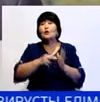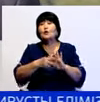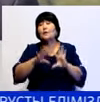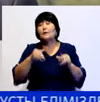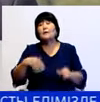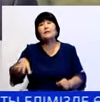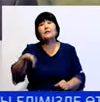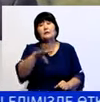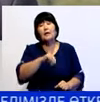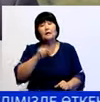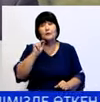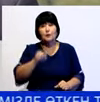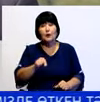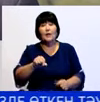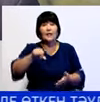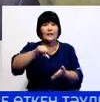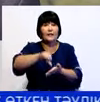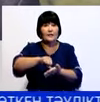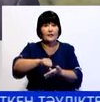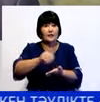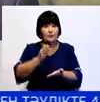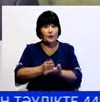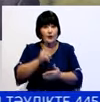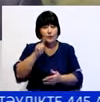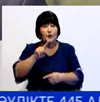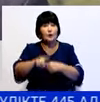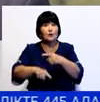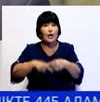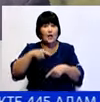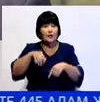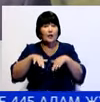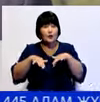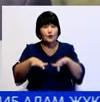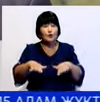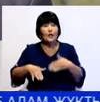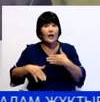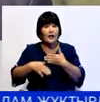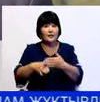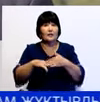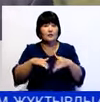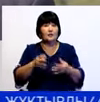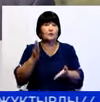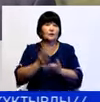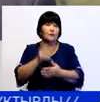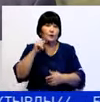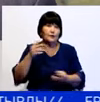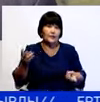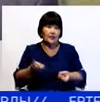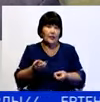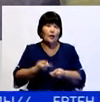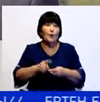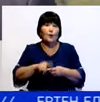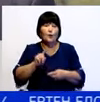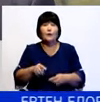біз барлығымыз соған дәнекер бола білуіміз керек. Соны арғара жүргізуіне әрекетте көмектесе білуіміз керек.